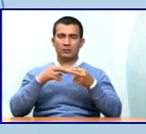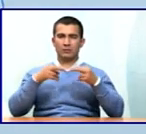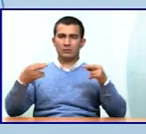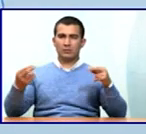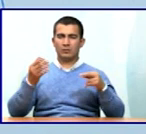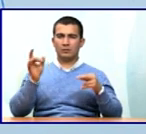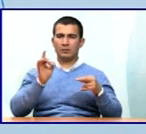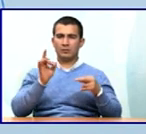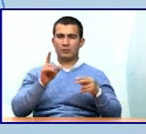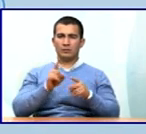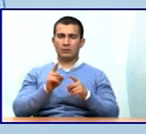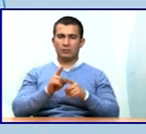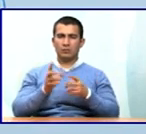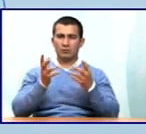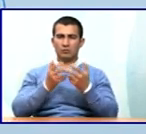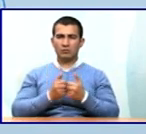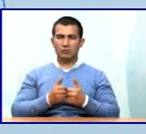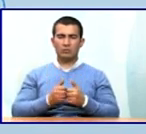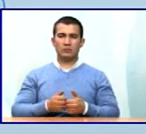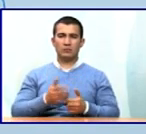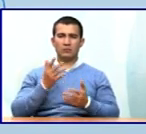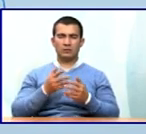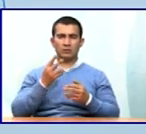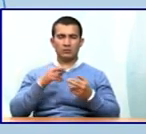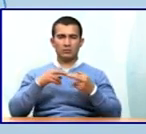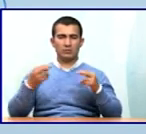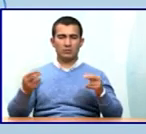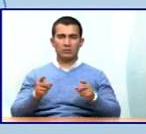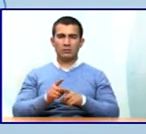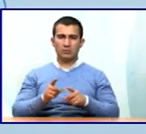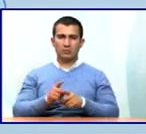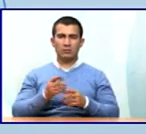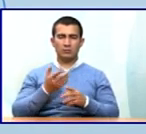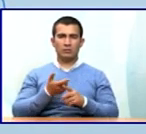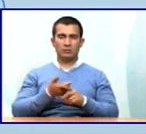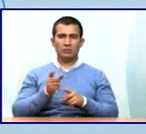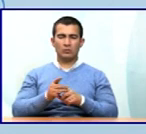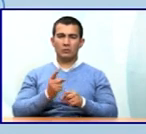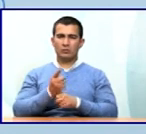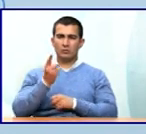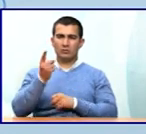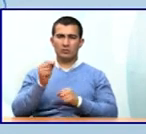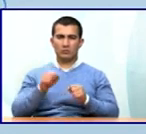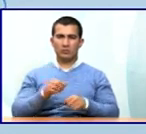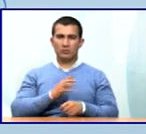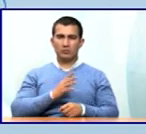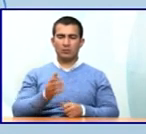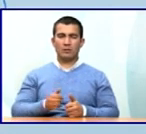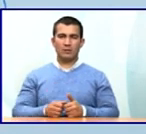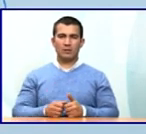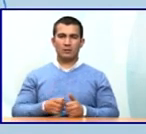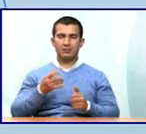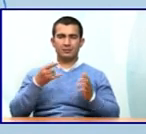uzunligiga bog'liq. Lekin e'tibor bering, o'tkazgich juda uzun bo'lishi mumkin, lekin